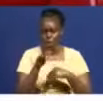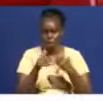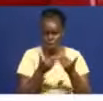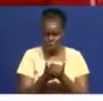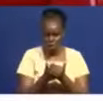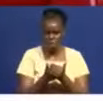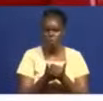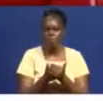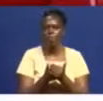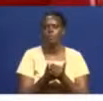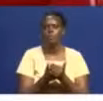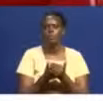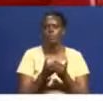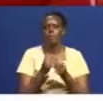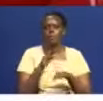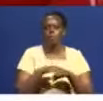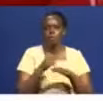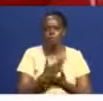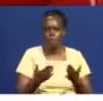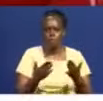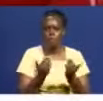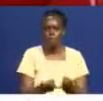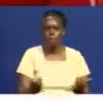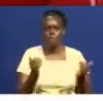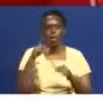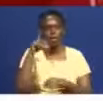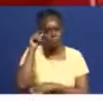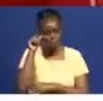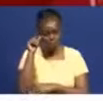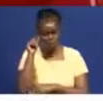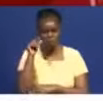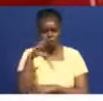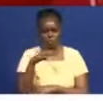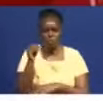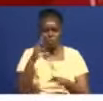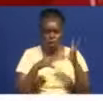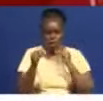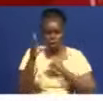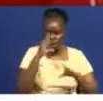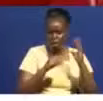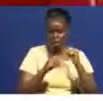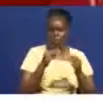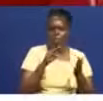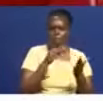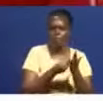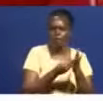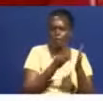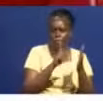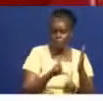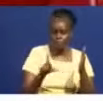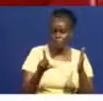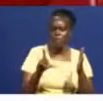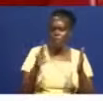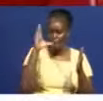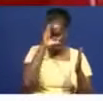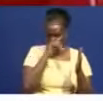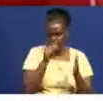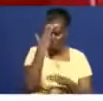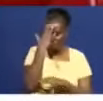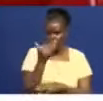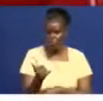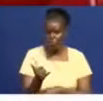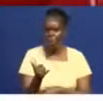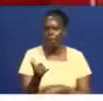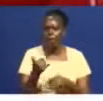haiwezekani yale mazuri yote ambayo mtoto wa Pwani alikuwa anaenda kuyapata katika hii finance bill ameyakosa kwa